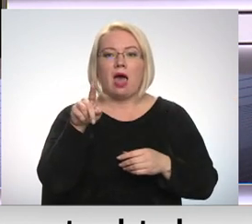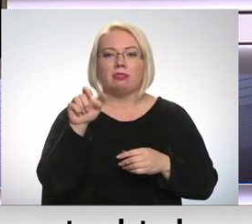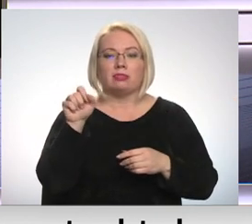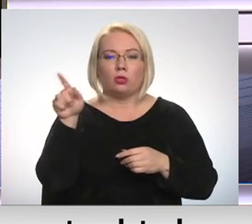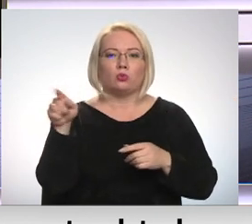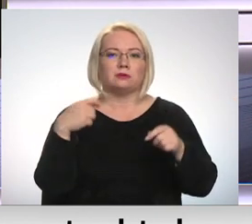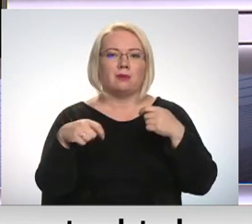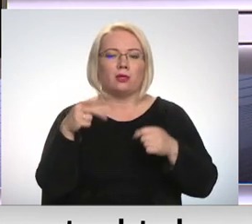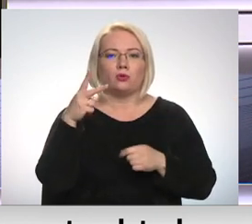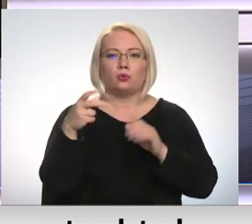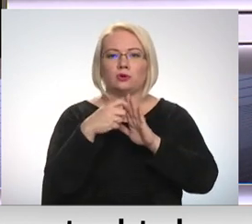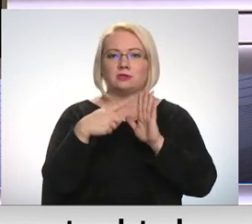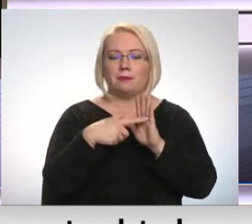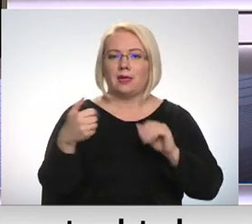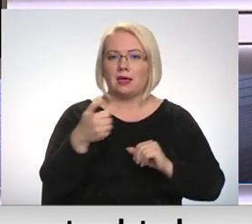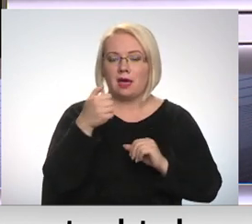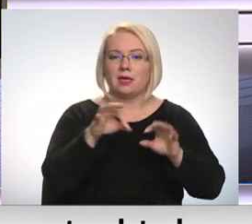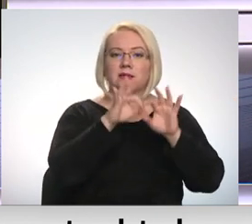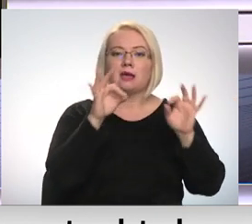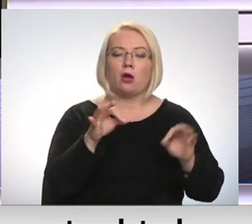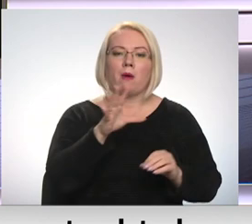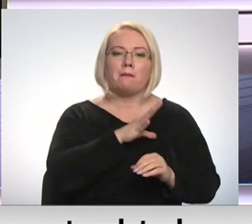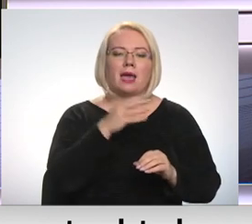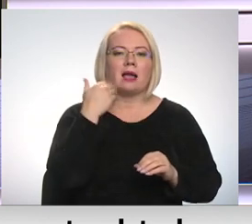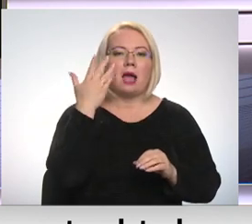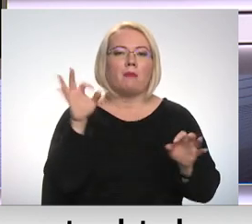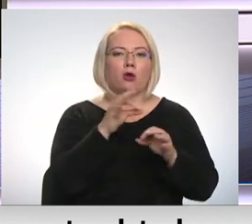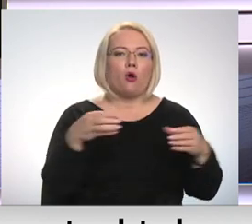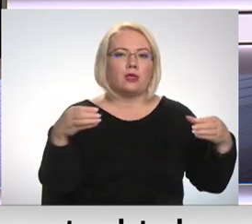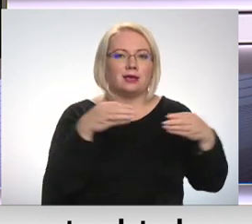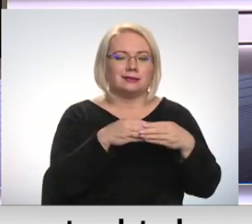2017. Gada un iepriekš viņa bija Gidona Krēmera vadītā kamerā. Orķestra Kremerata Baltika pirmais